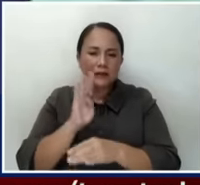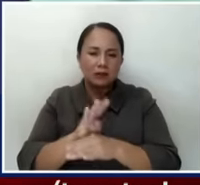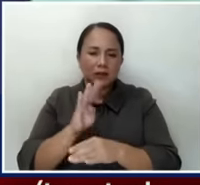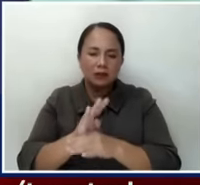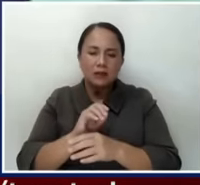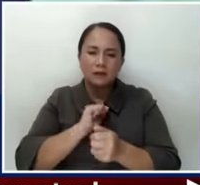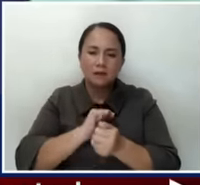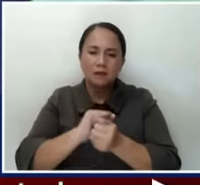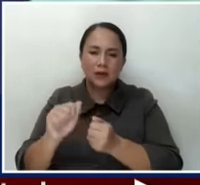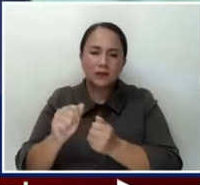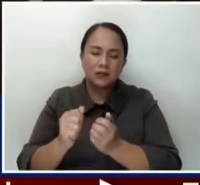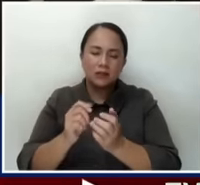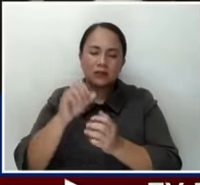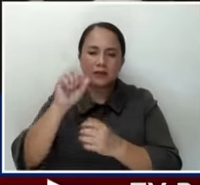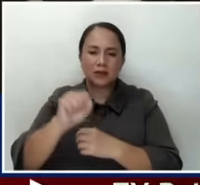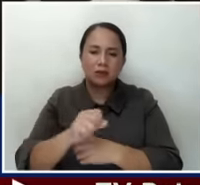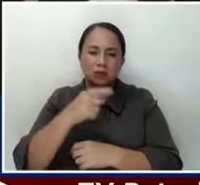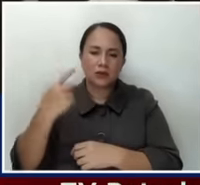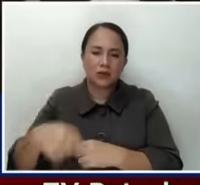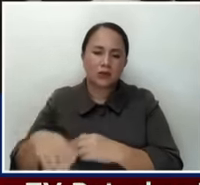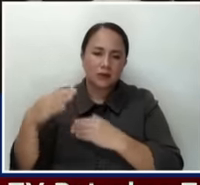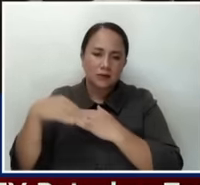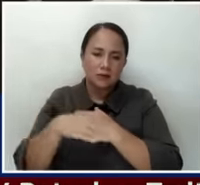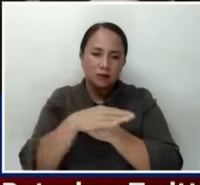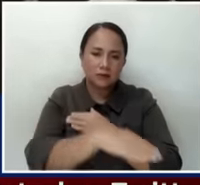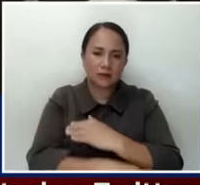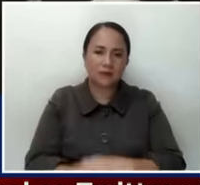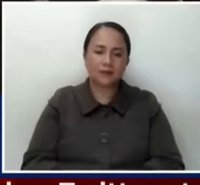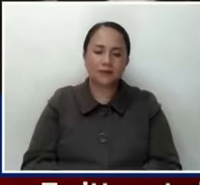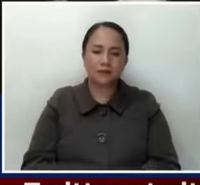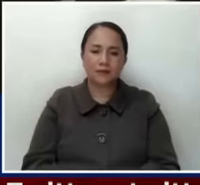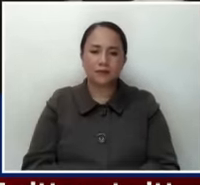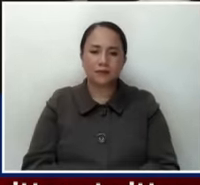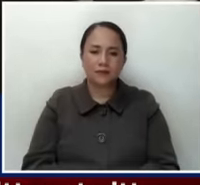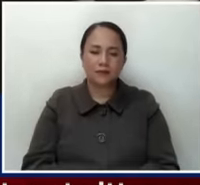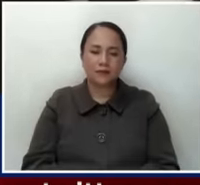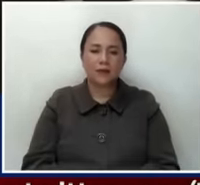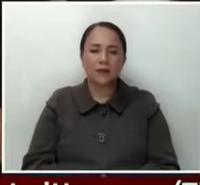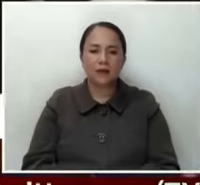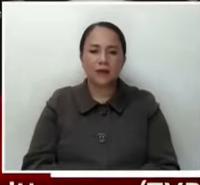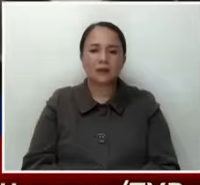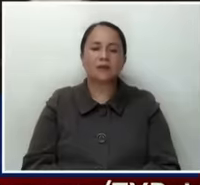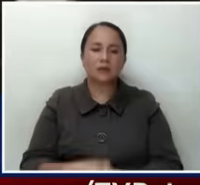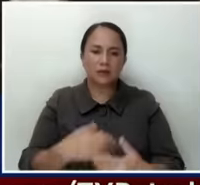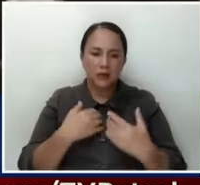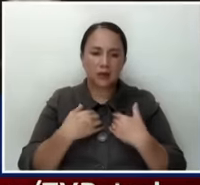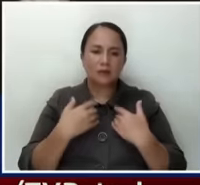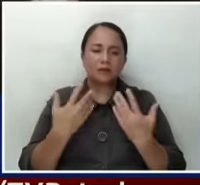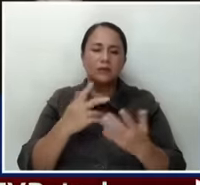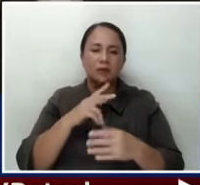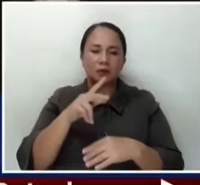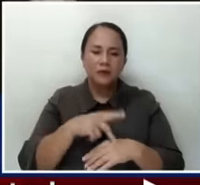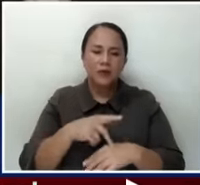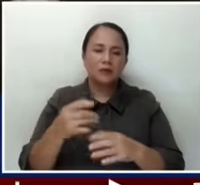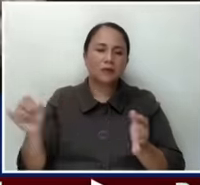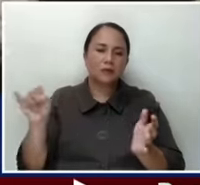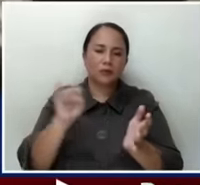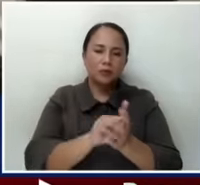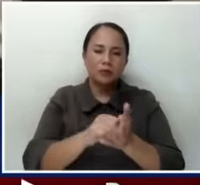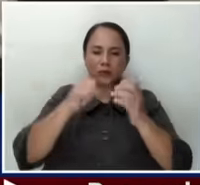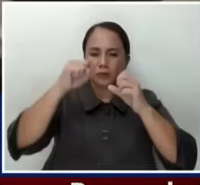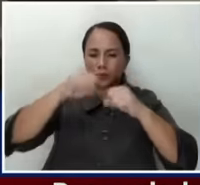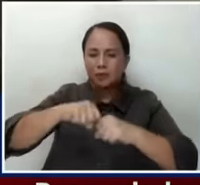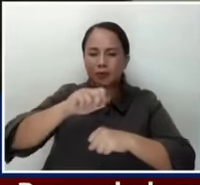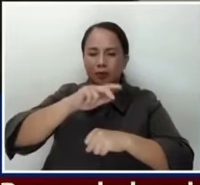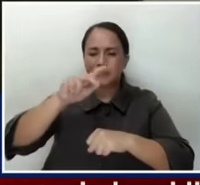on in the South China Sea. Thank you. Samantala, nakakuha na naman ng Pilipinas na investment deal sa mga kumpanya